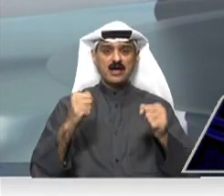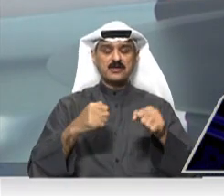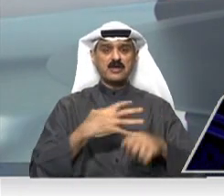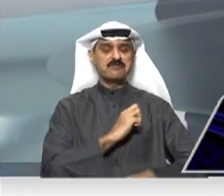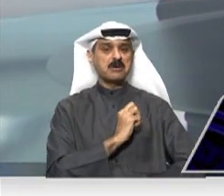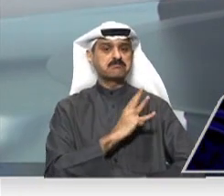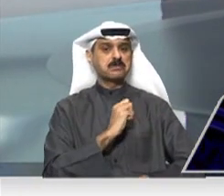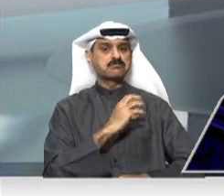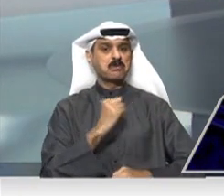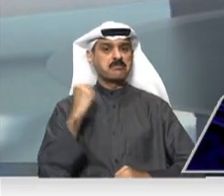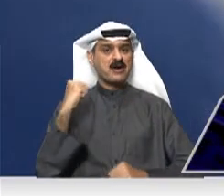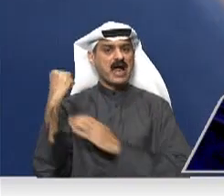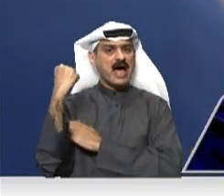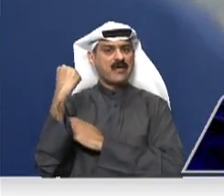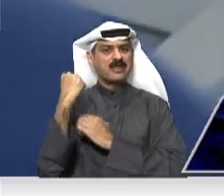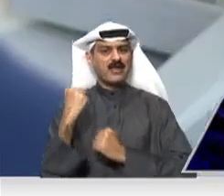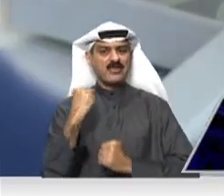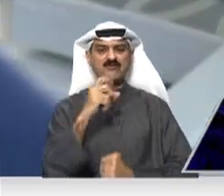القلب.